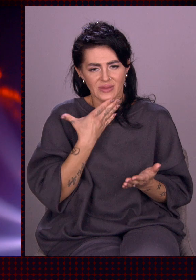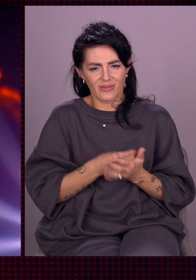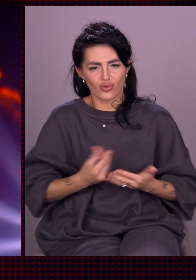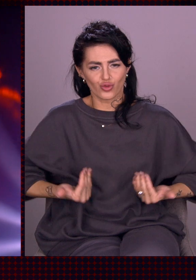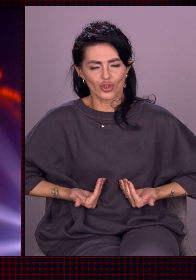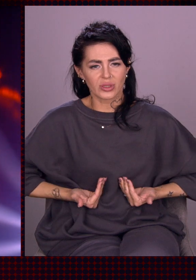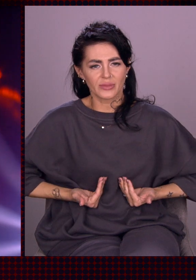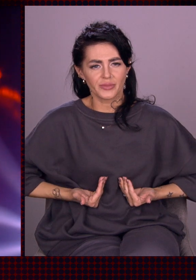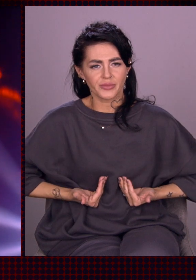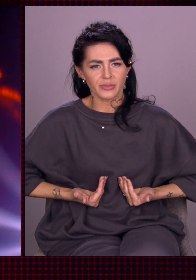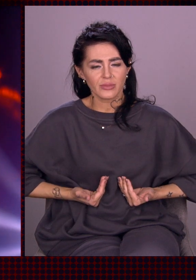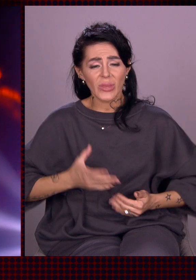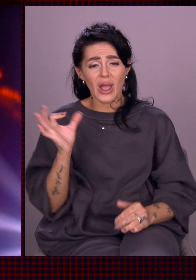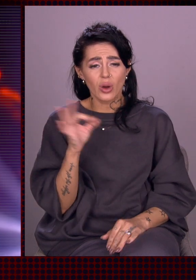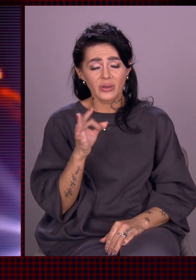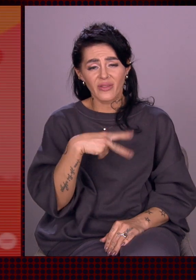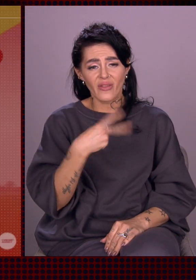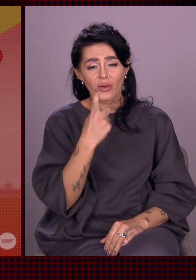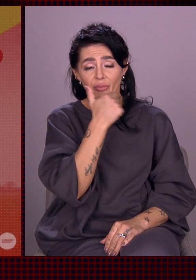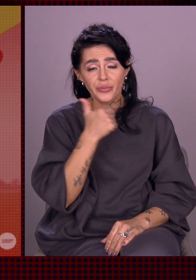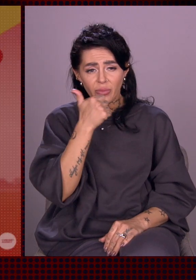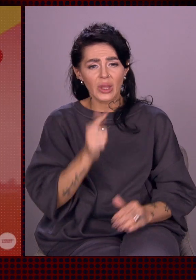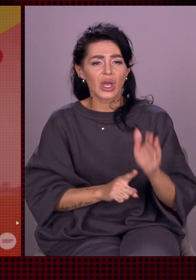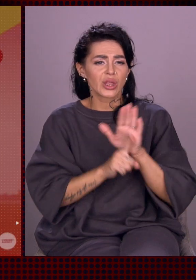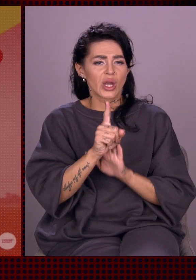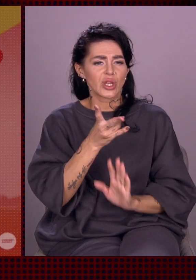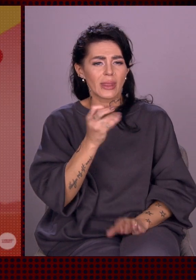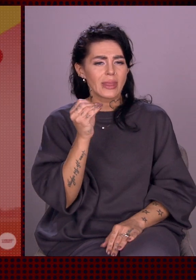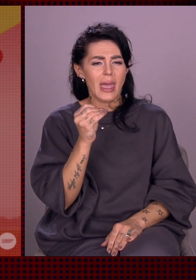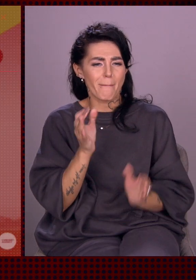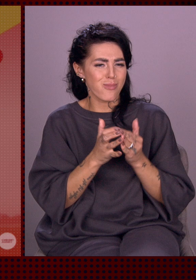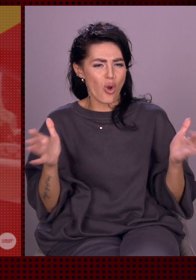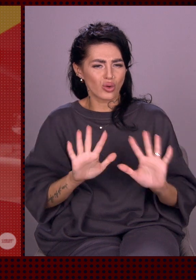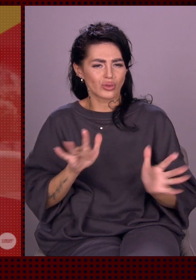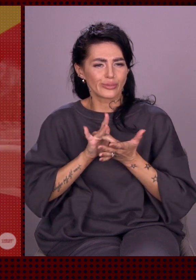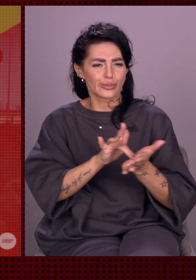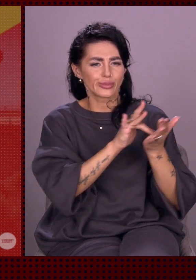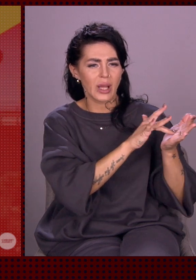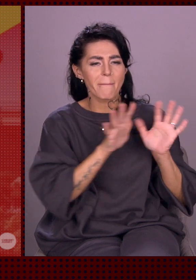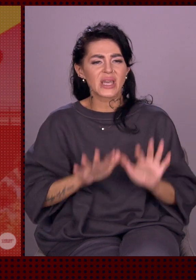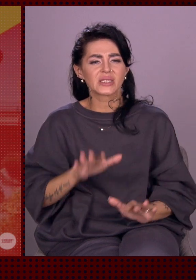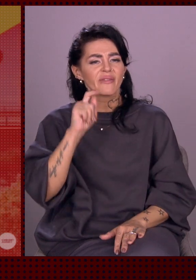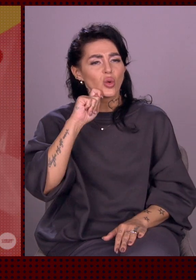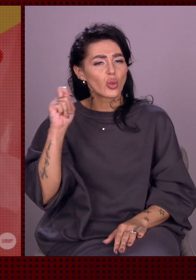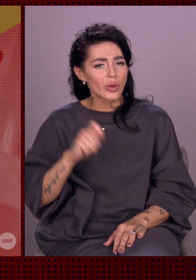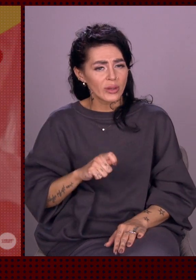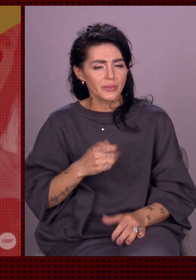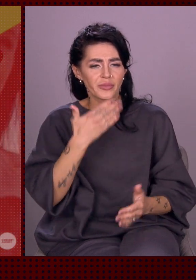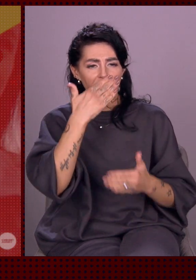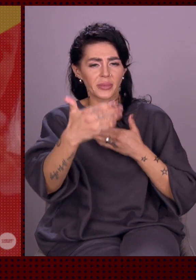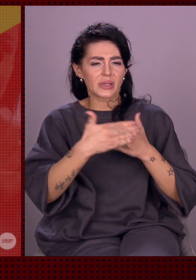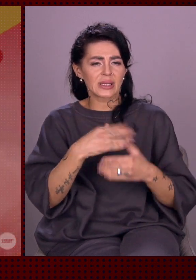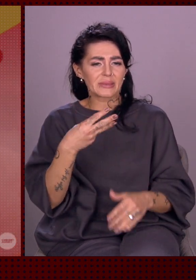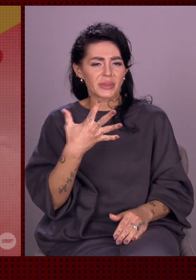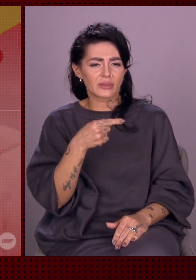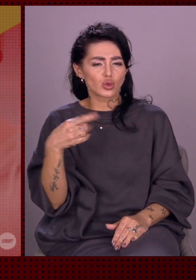В жовтні 22-го року ми розпочали такий невеличкий тур містами України. Десь біля 35-40